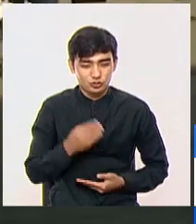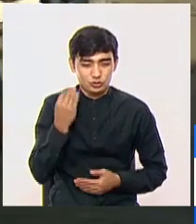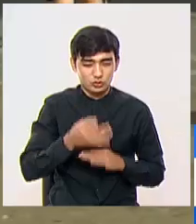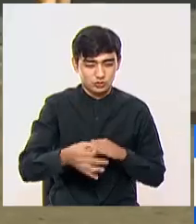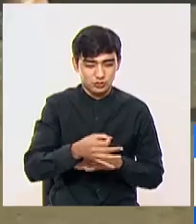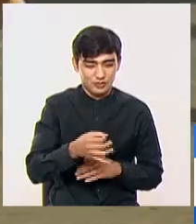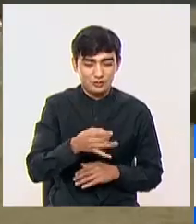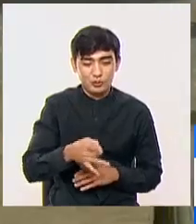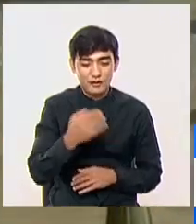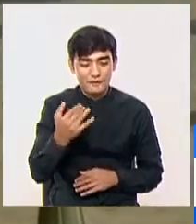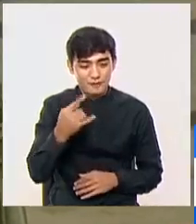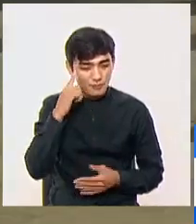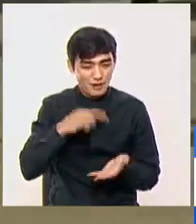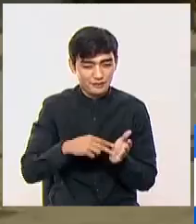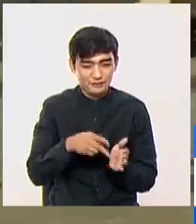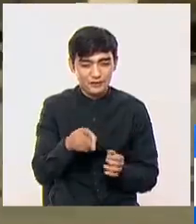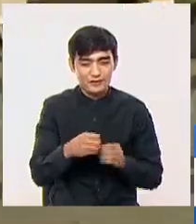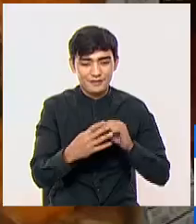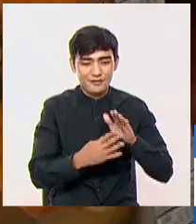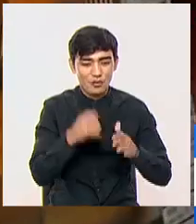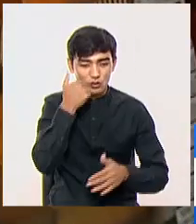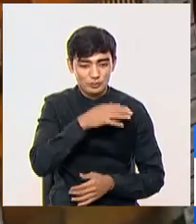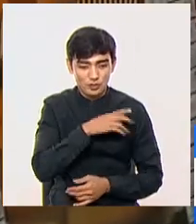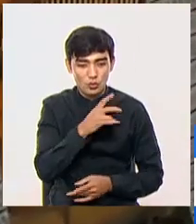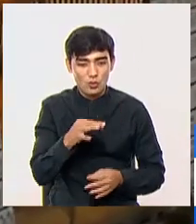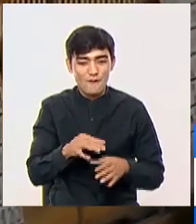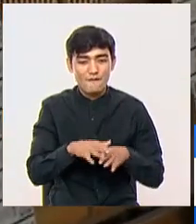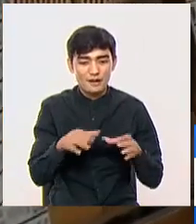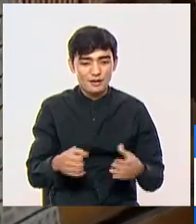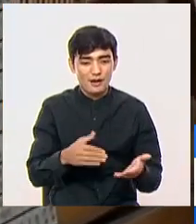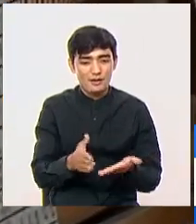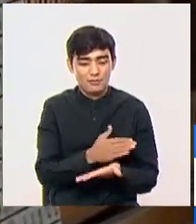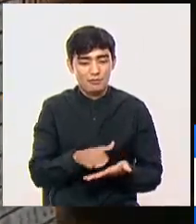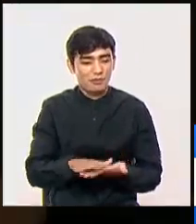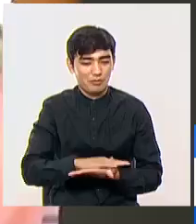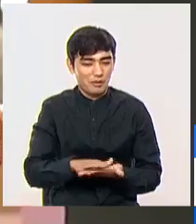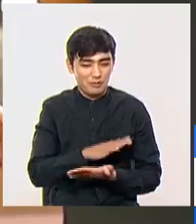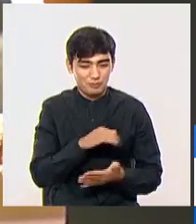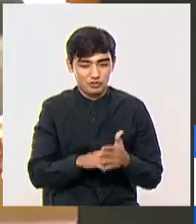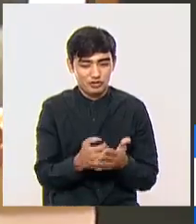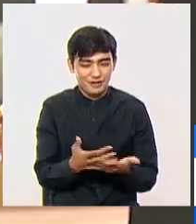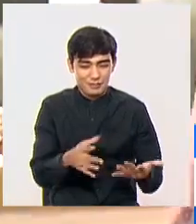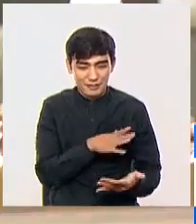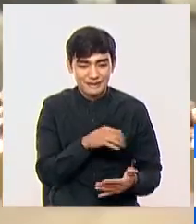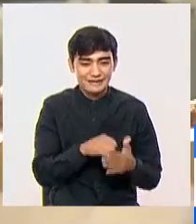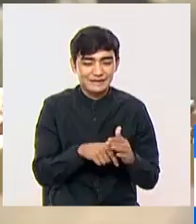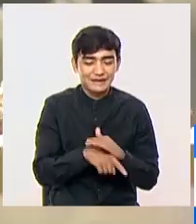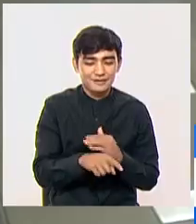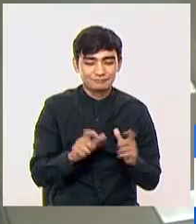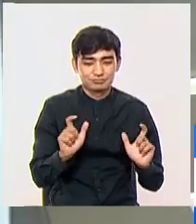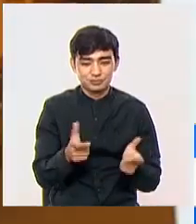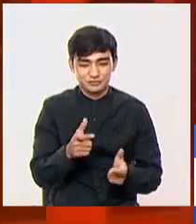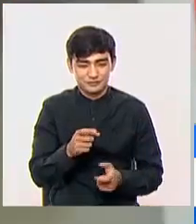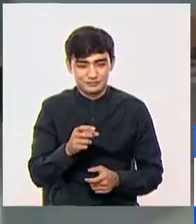республика планировала ввести еще в 2019 году. Однако власти откладывали решение по ряду причин, среди которых и пандемия